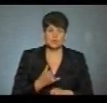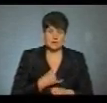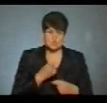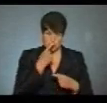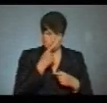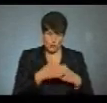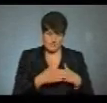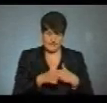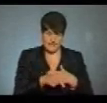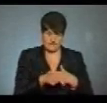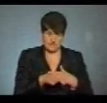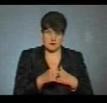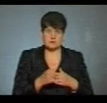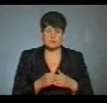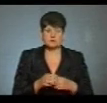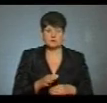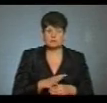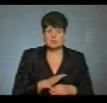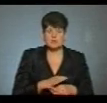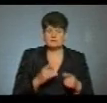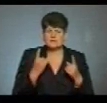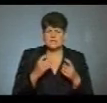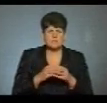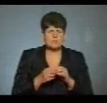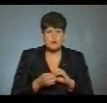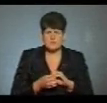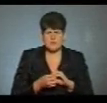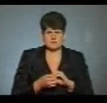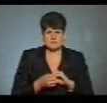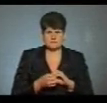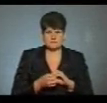донедавна була колосальна проблема із